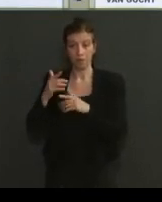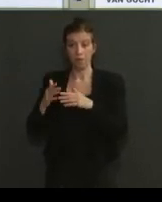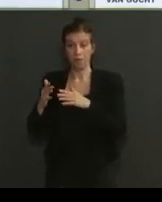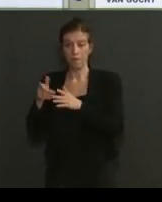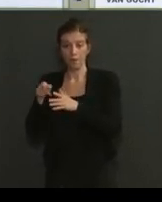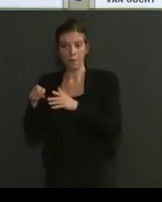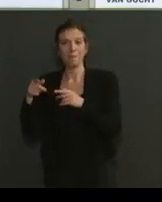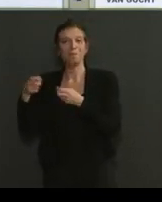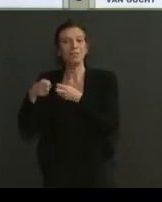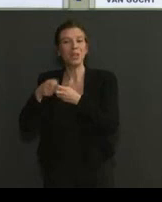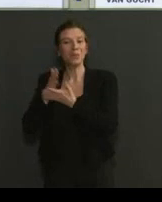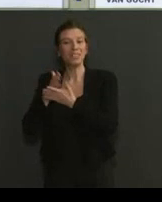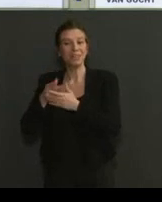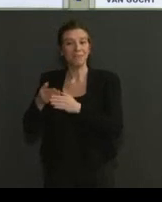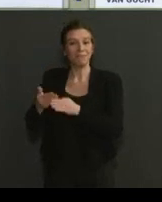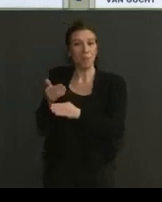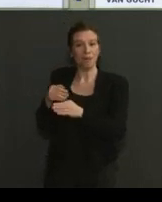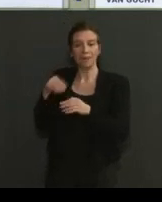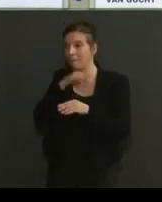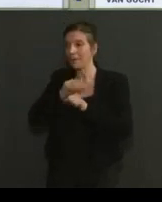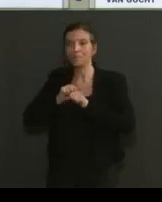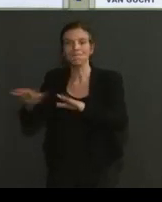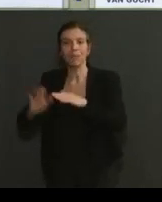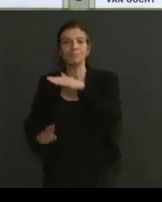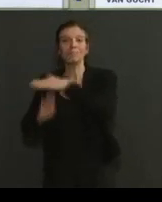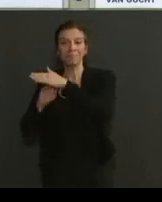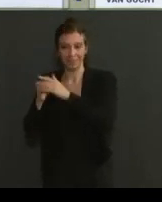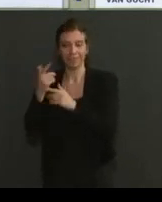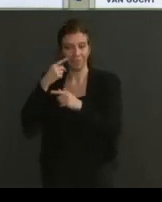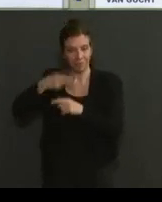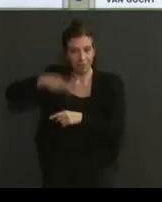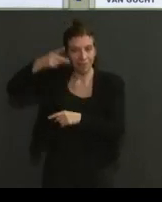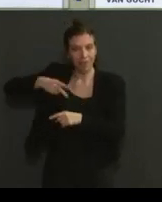dit komt ook overeen met de piek in het aantal besmettingen bij mensen.